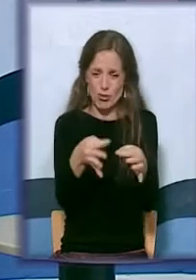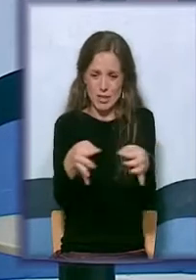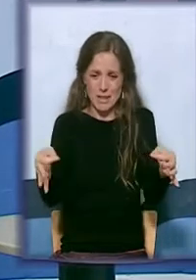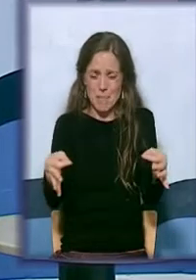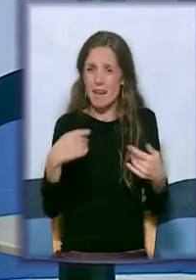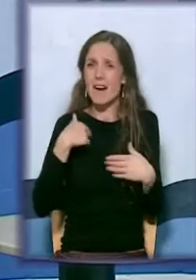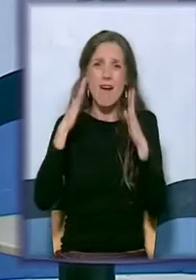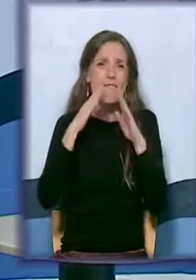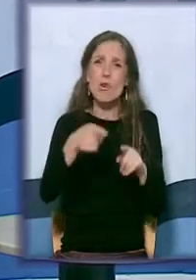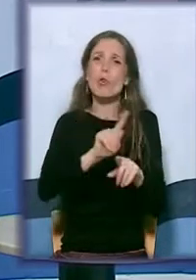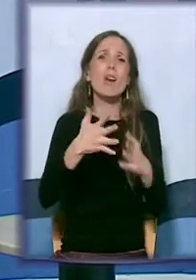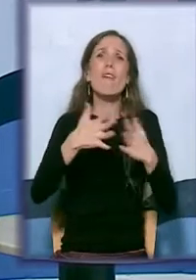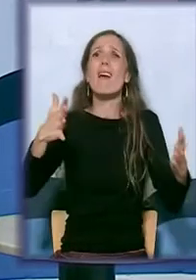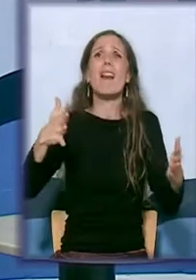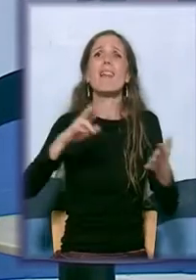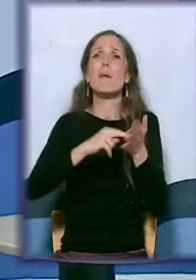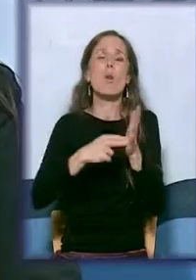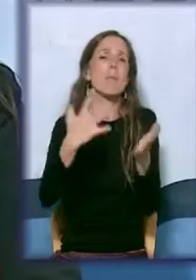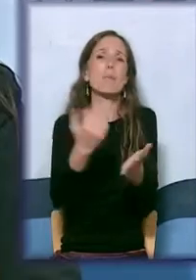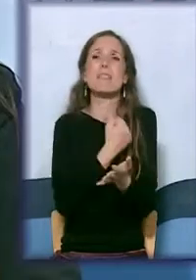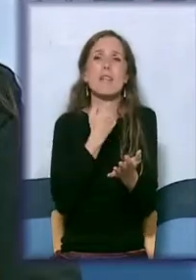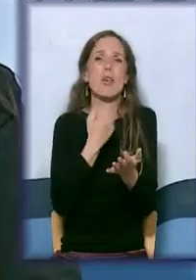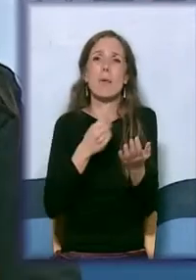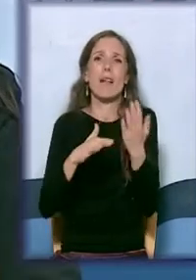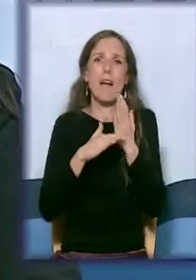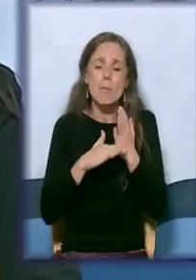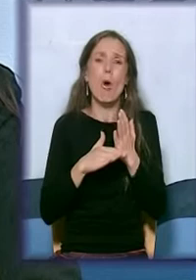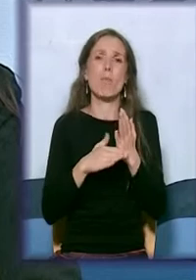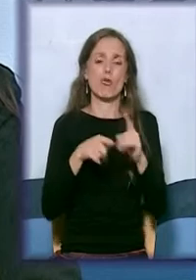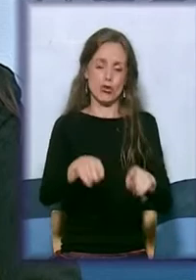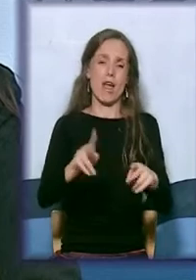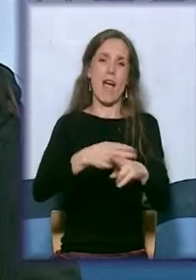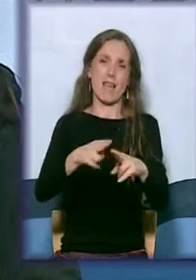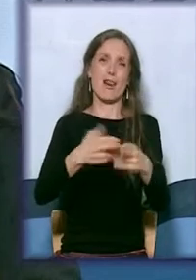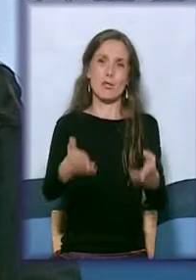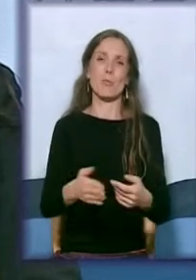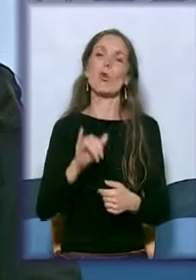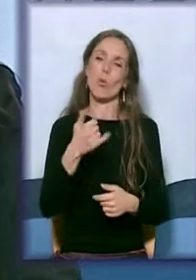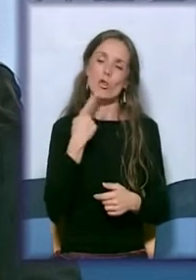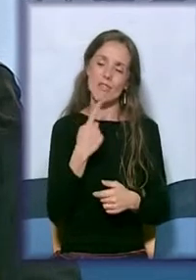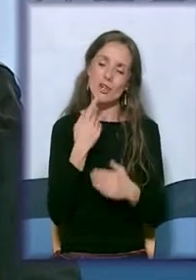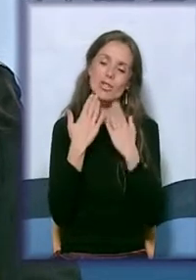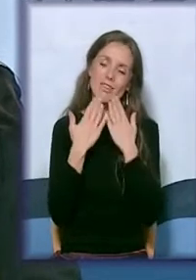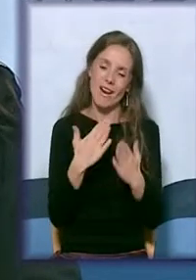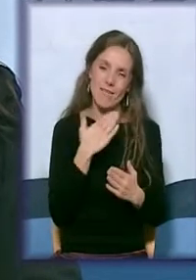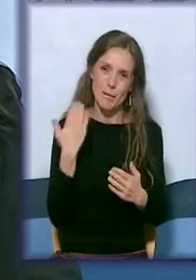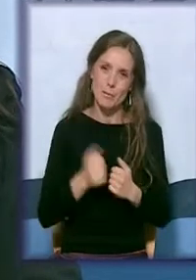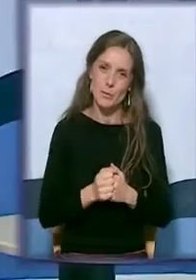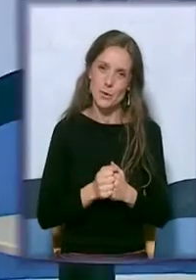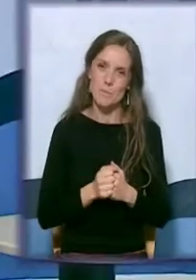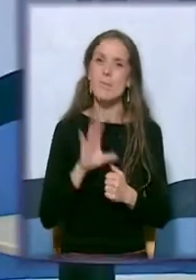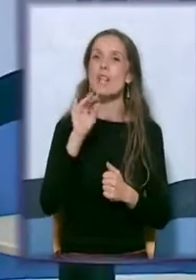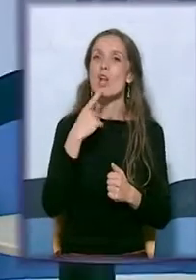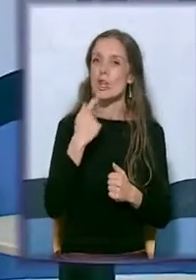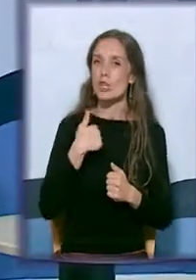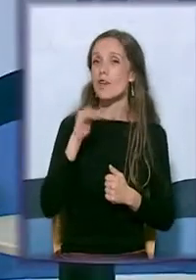nije tako veliki problem. Barem za one koji mogu da pomognu i da reše. Hvala vam puno. Nadamo se da je... E, pa najavit ću se